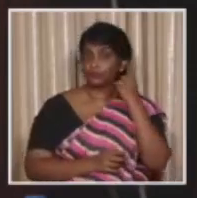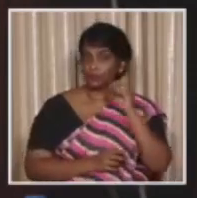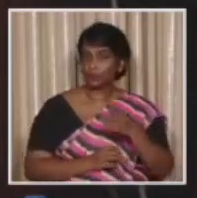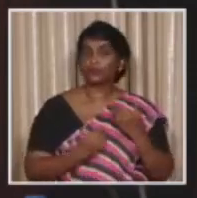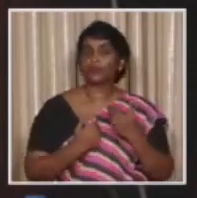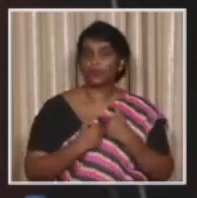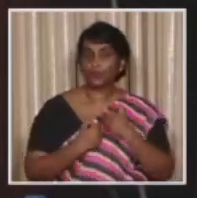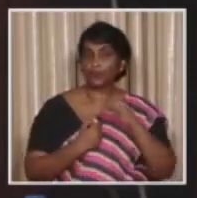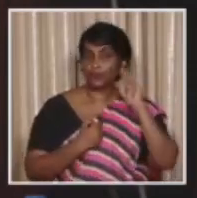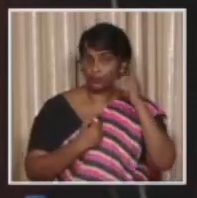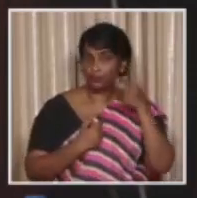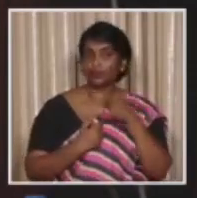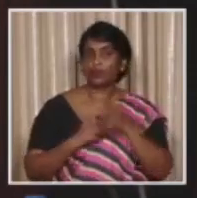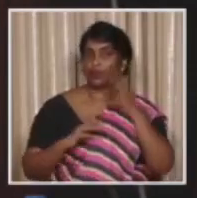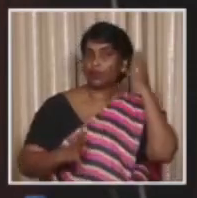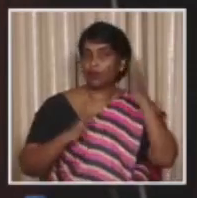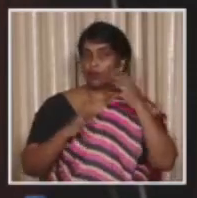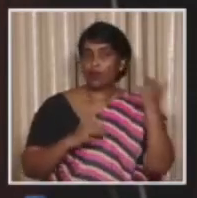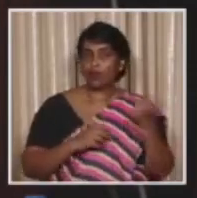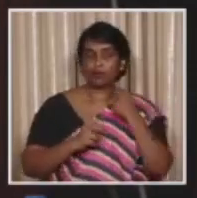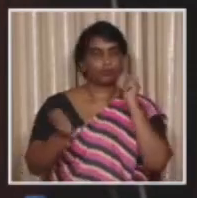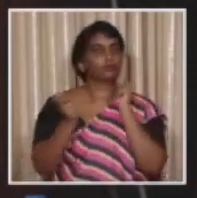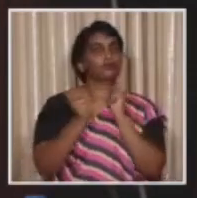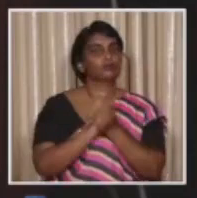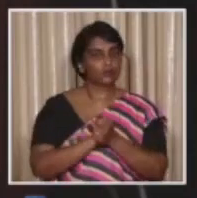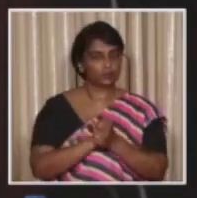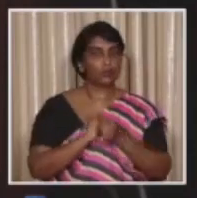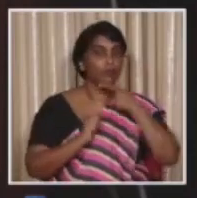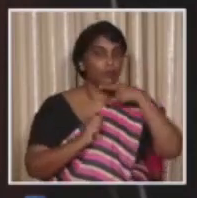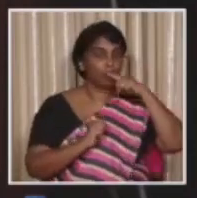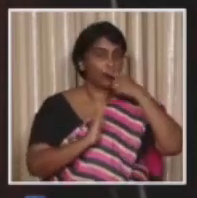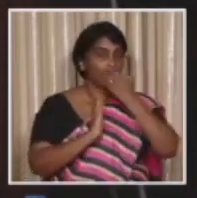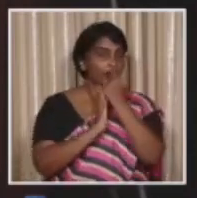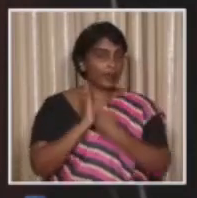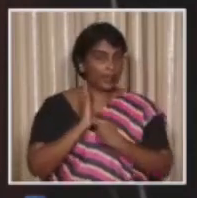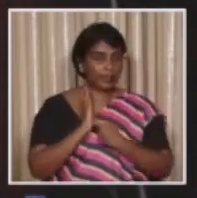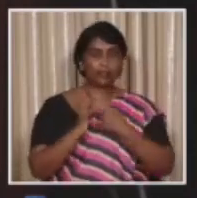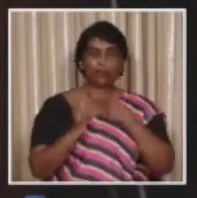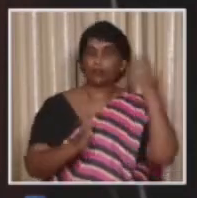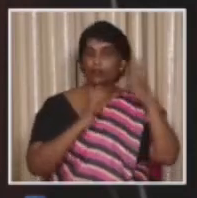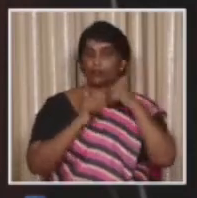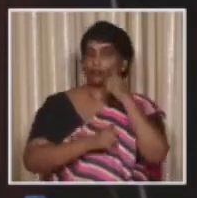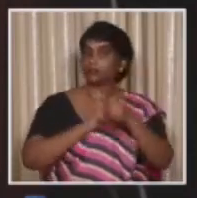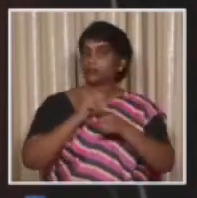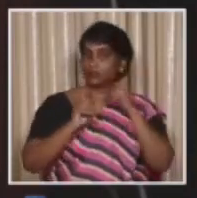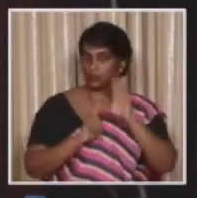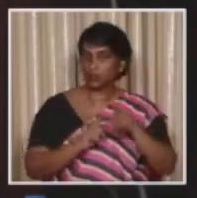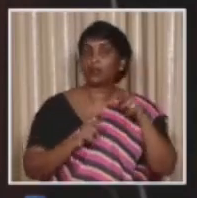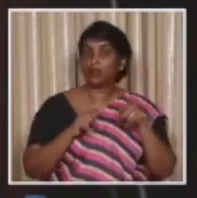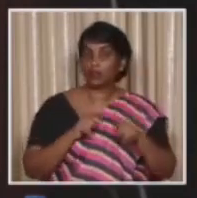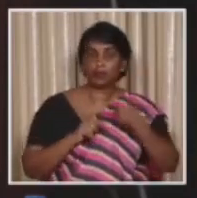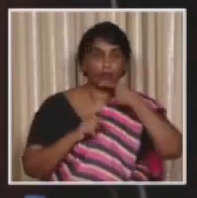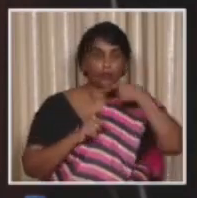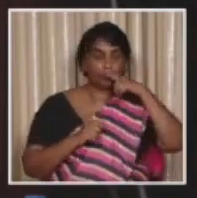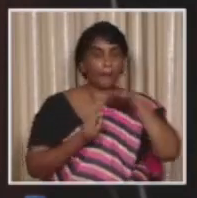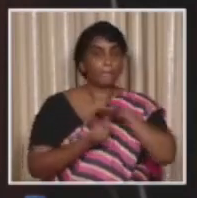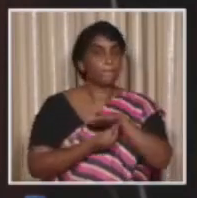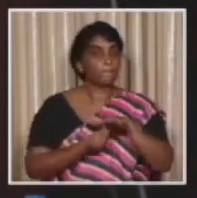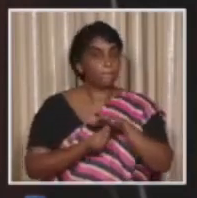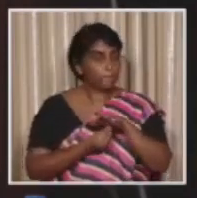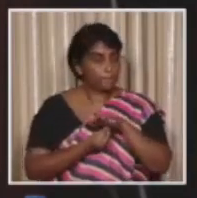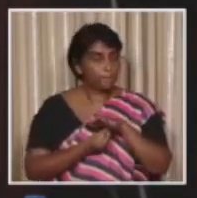අපේ විශේෂයෙන්ම මේ ලෝකෙම අලුතෙන් වෙනස් වෙනකොට මේ සාගර නීතිය පරිසර නීතිය ගැන ලෝකෙම කතා කරනකොට අද සාගරයේ පරිසරයේ සහ